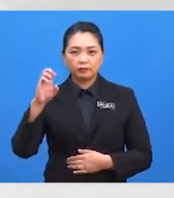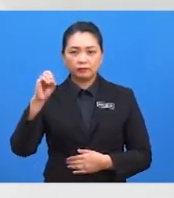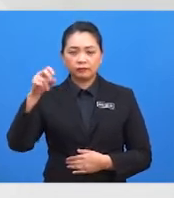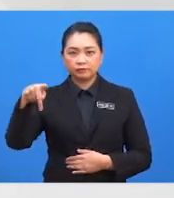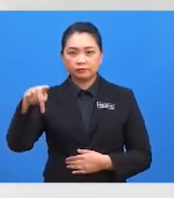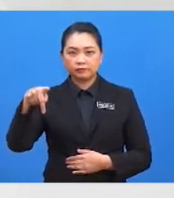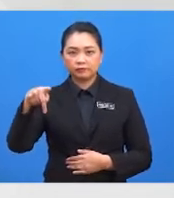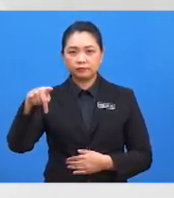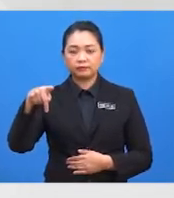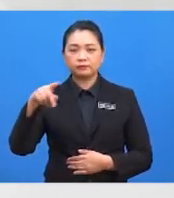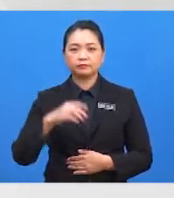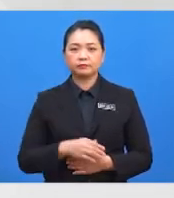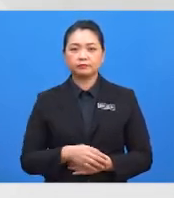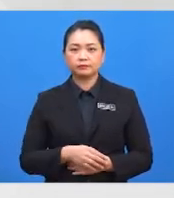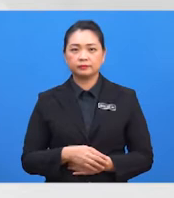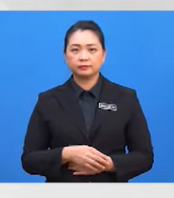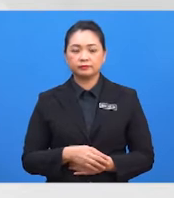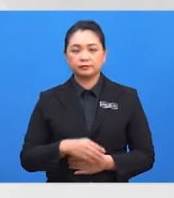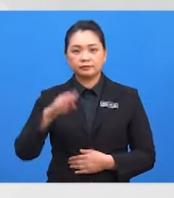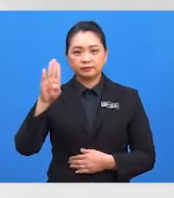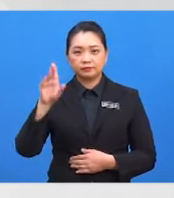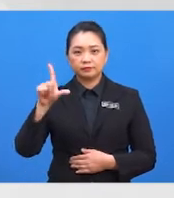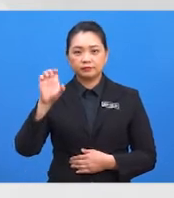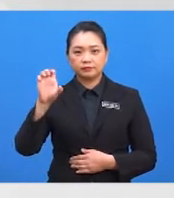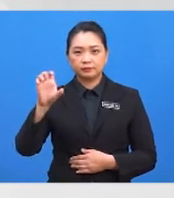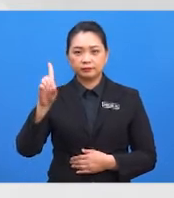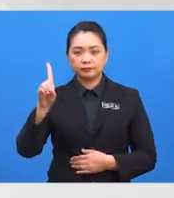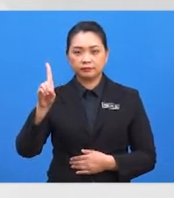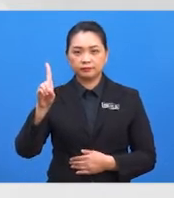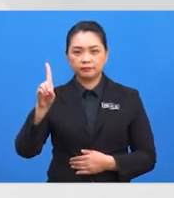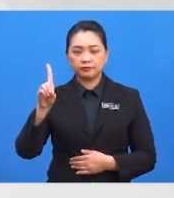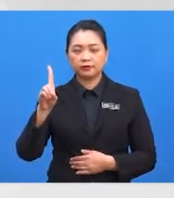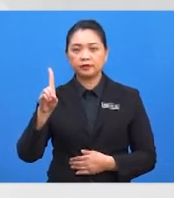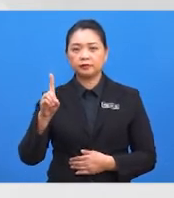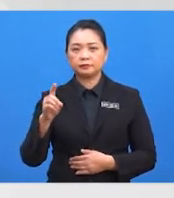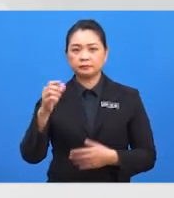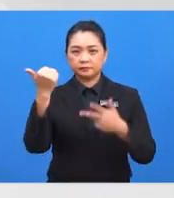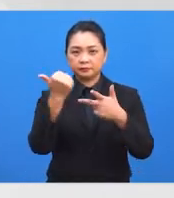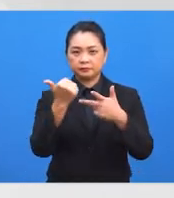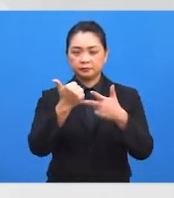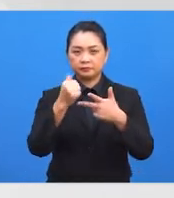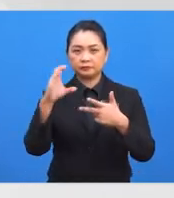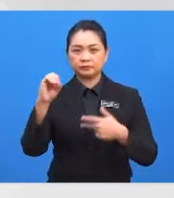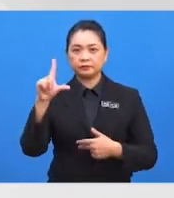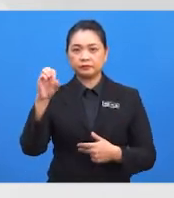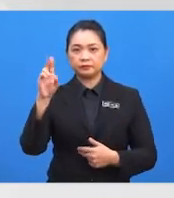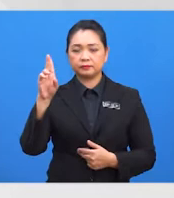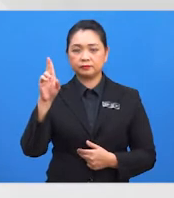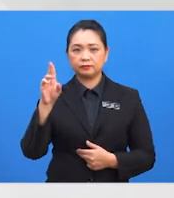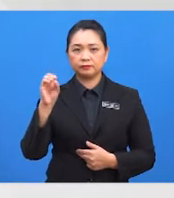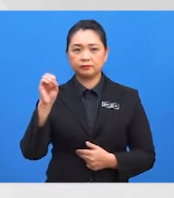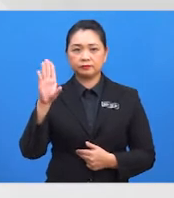atau trip mark, kedua bleed, ketiga color